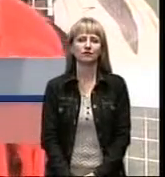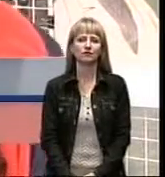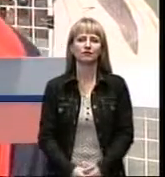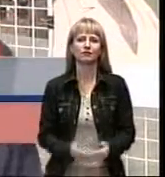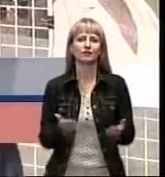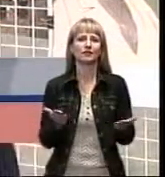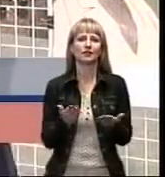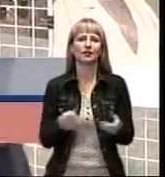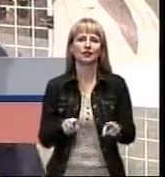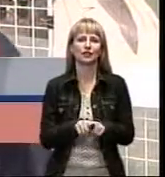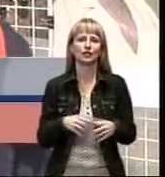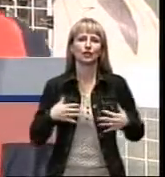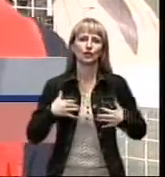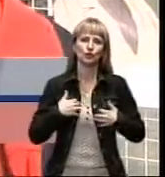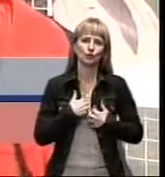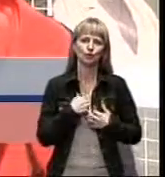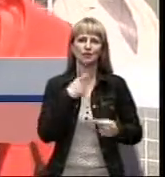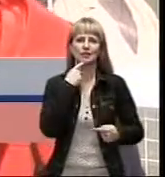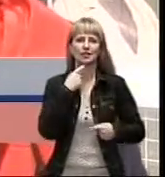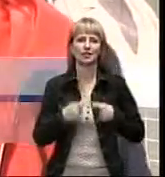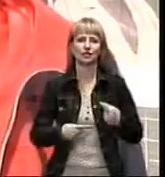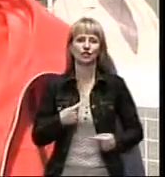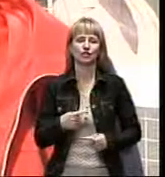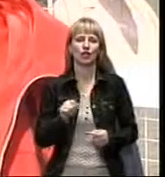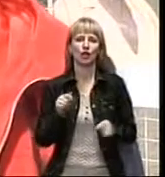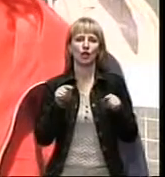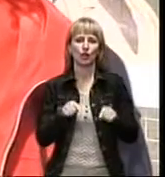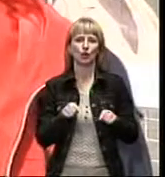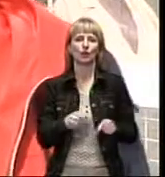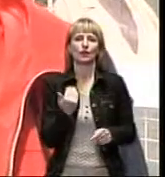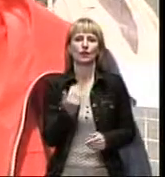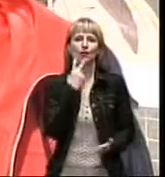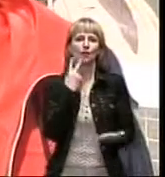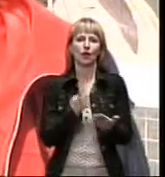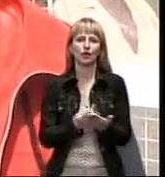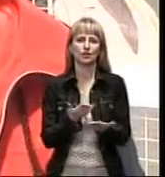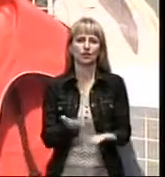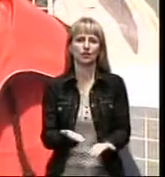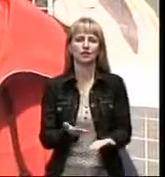якийсь такий сумний завжди. А тут він показується,